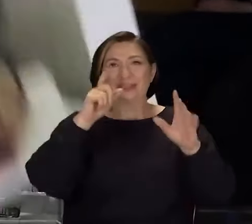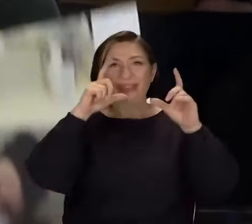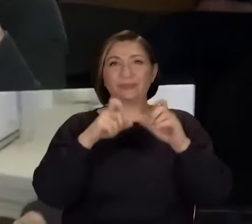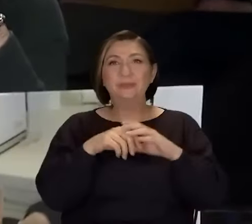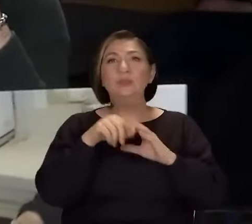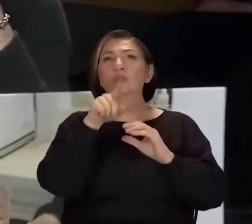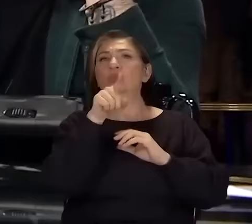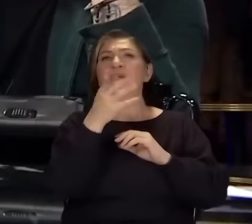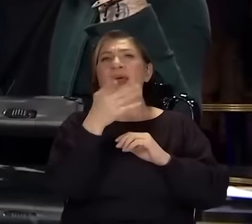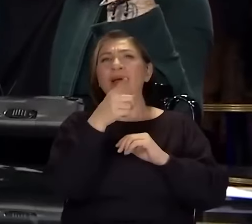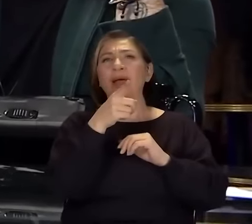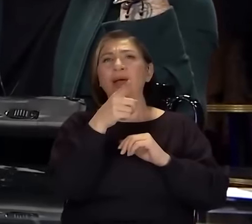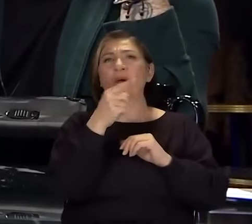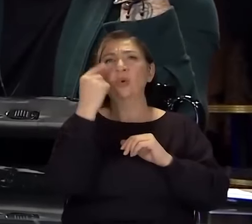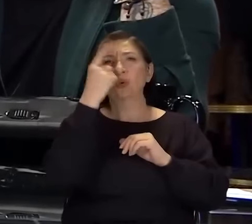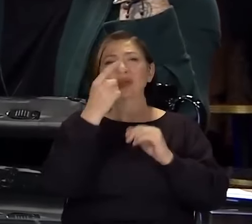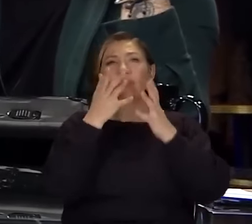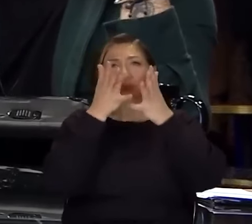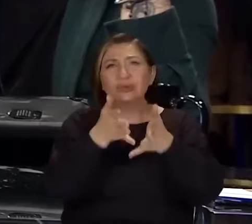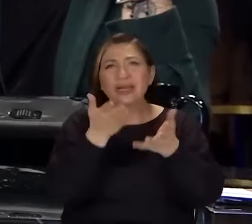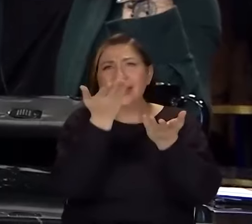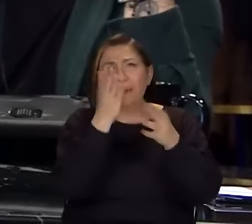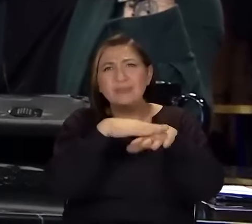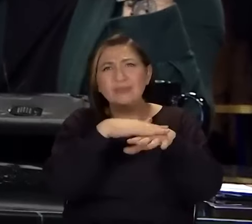Evet. Peki bu ne Allah aşkına? Yüzüne mi kustular?